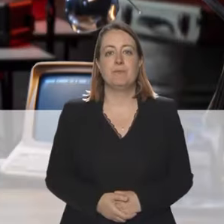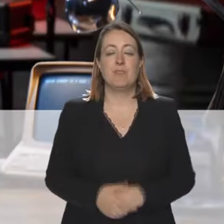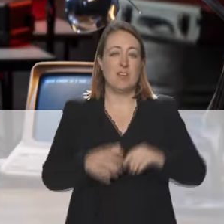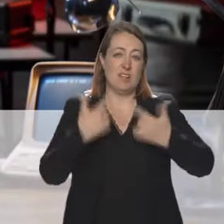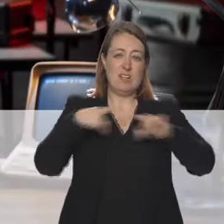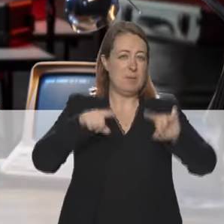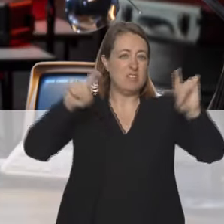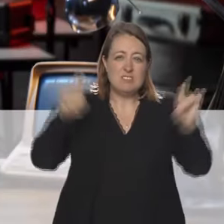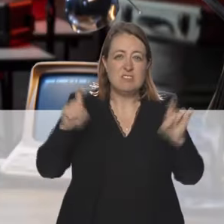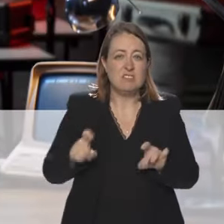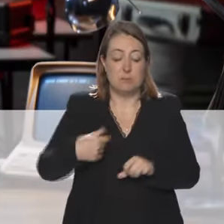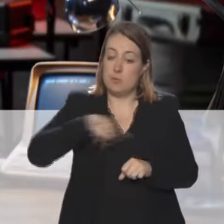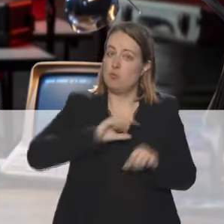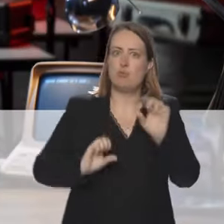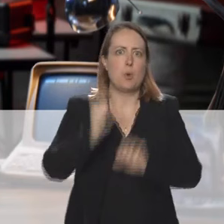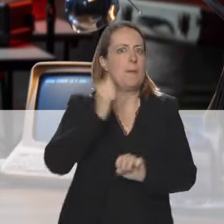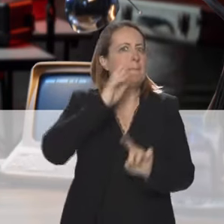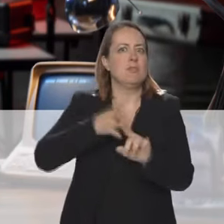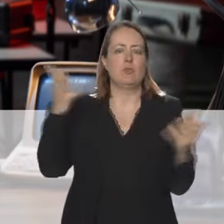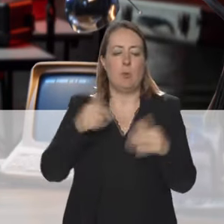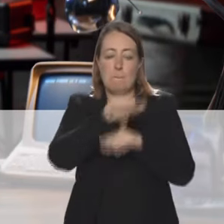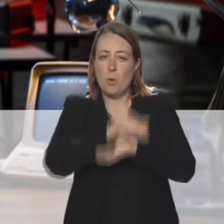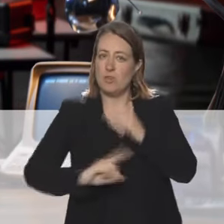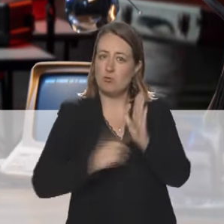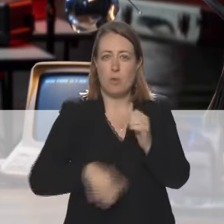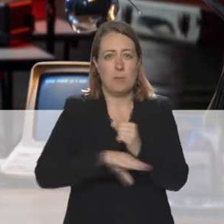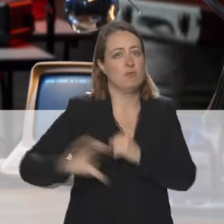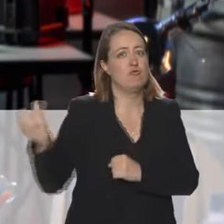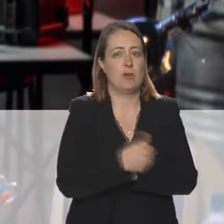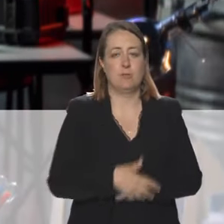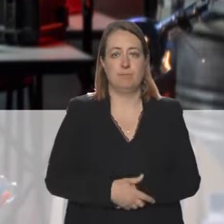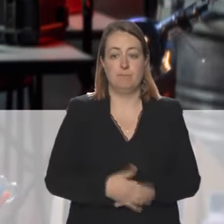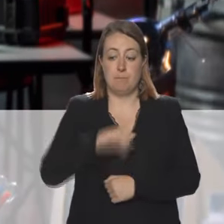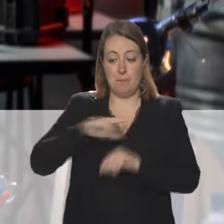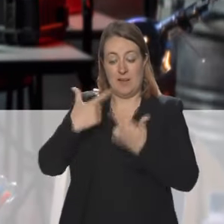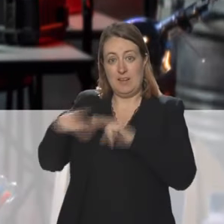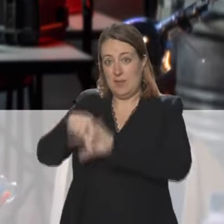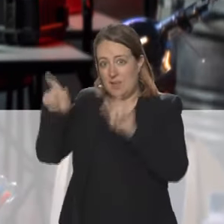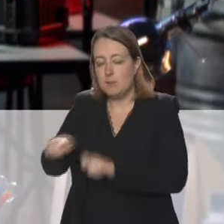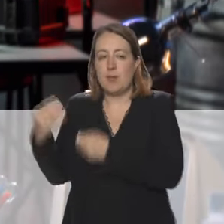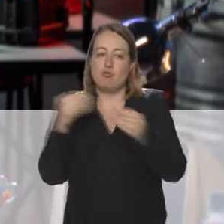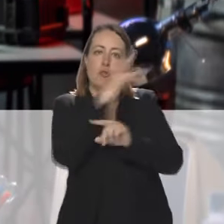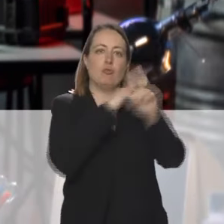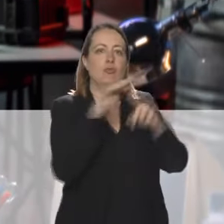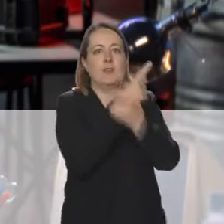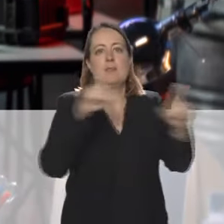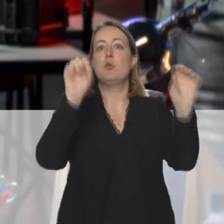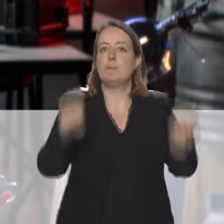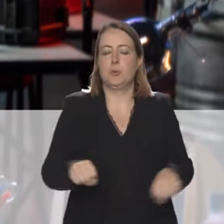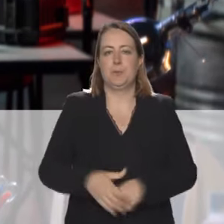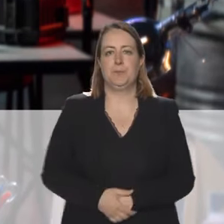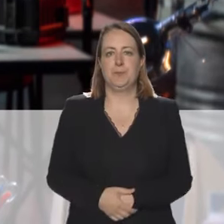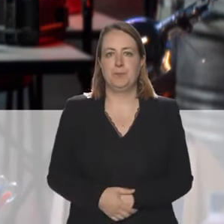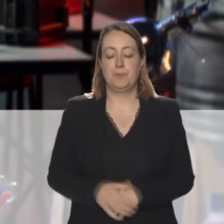libertés se réduisent, mais nous nous sommes donné pour mission de protéger les droits fondamentaux. C'est le respect de nos libertés qui fait de notre société une société